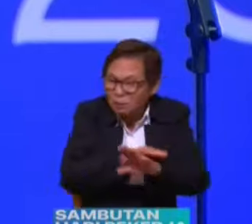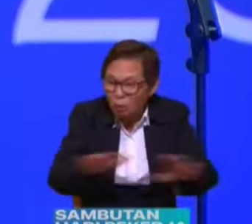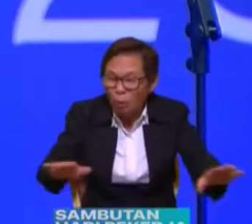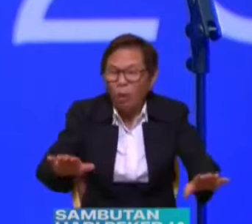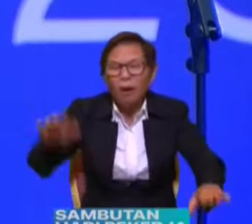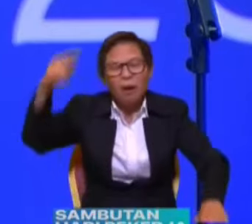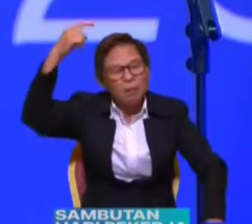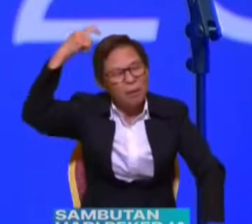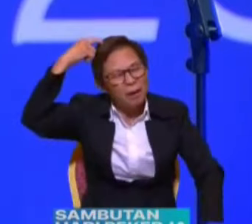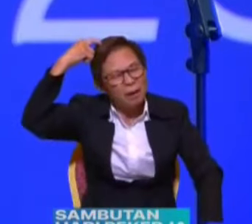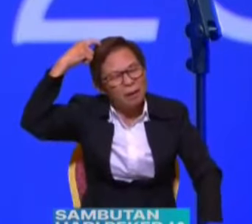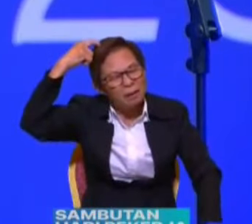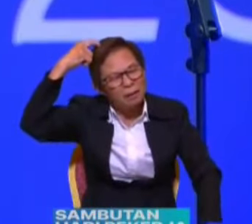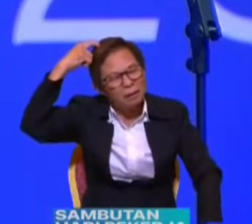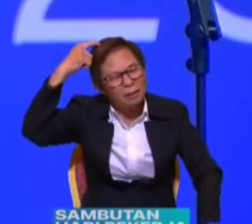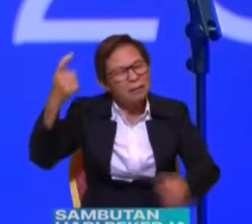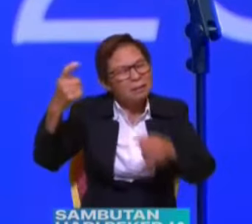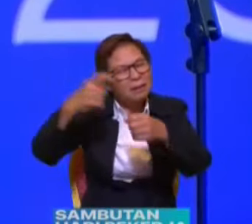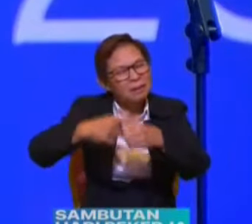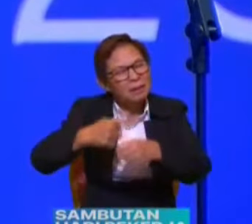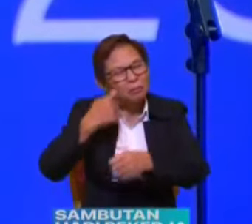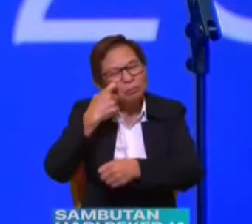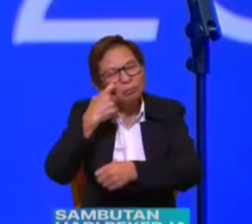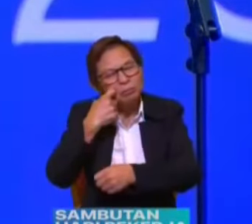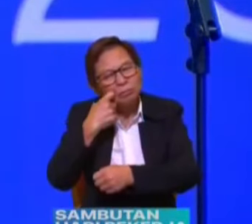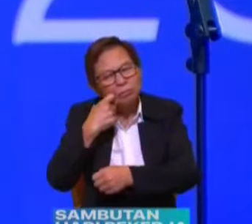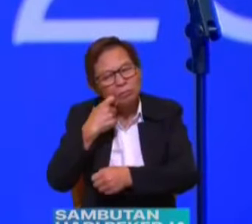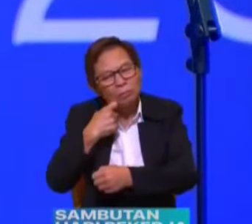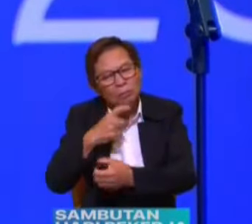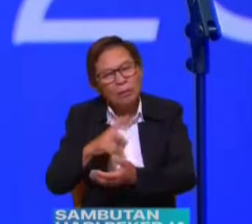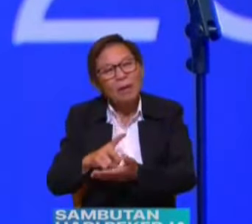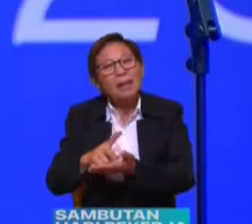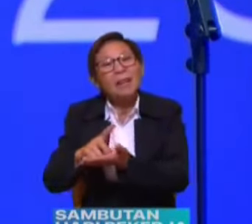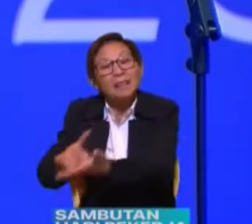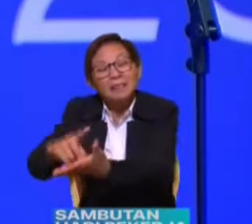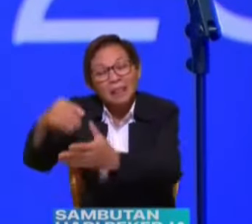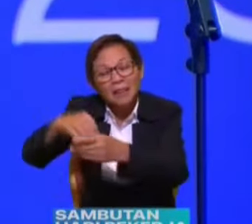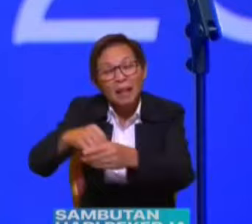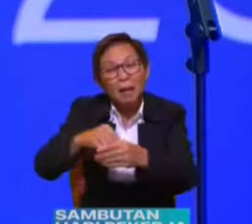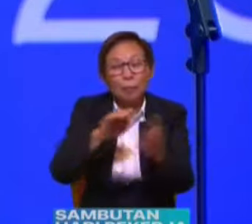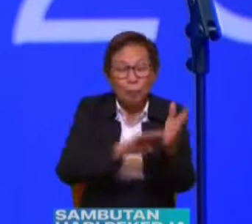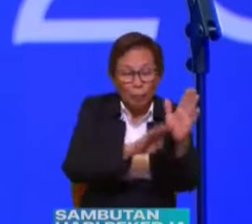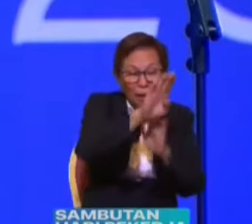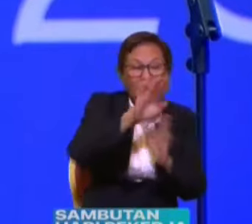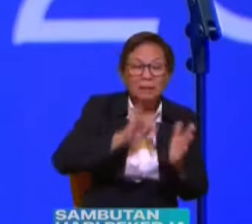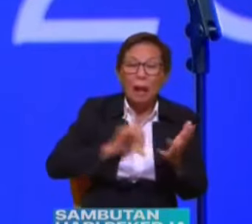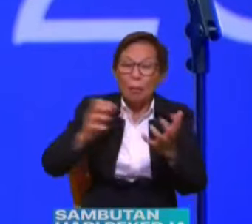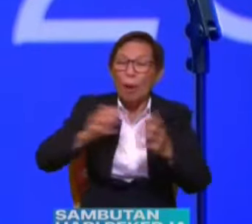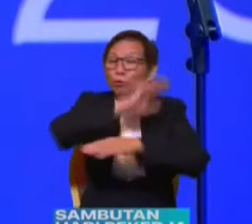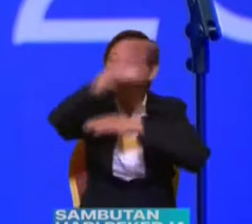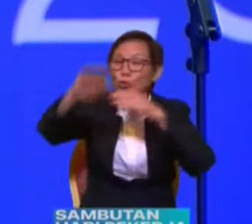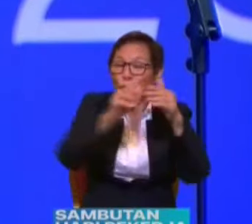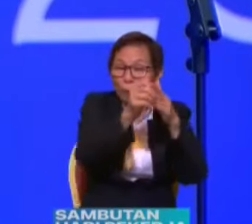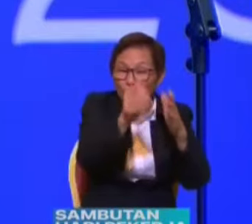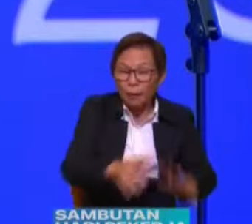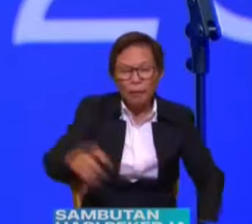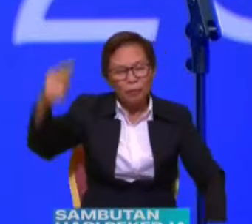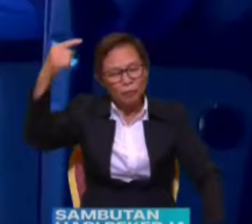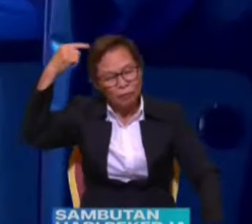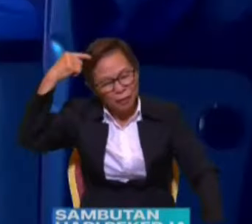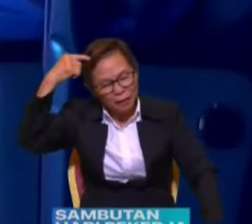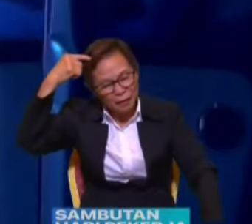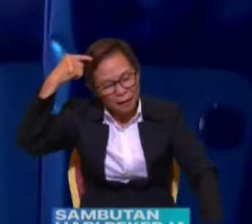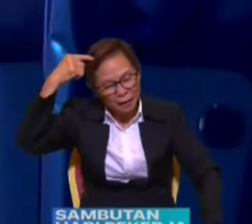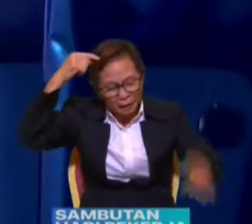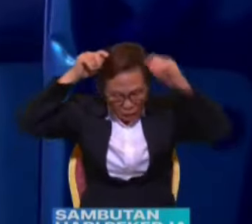kita tentang ihsan dan rahmah dalam madani ini, saya nak semua pimpinan fikir dalam kerangka